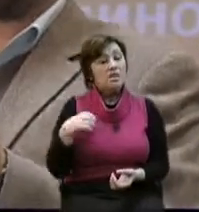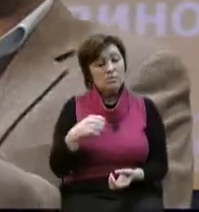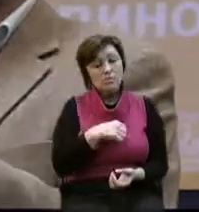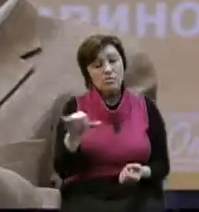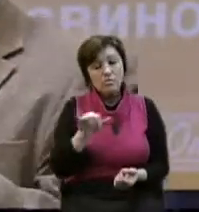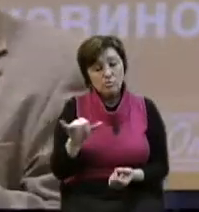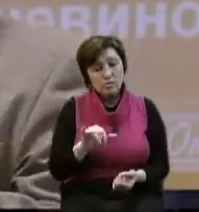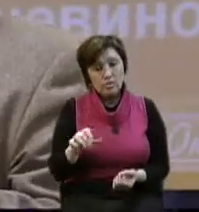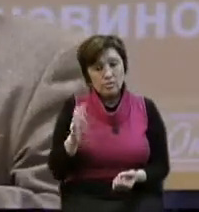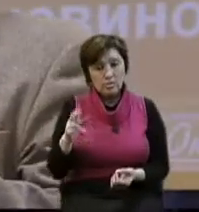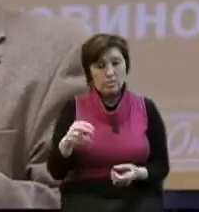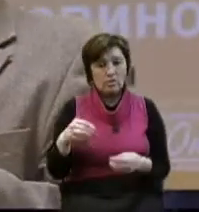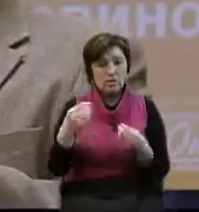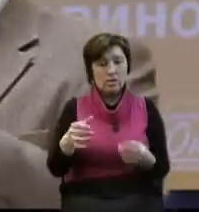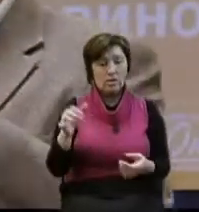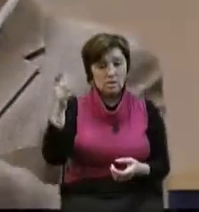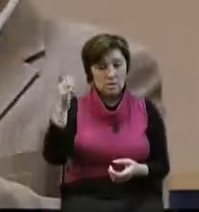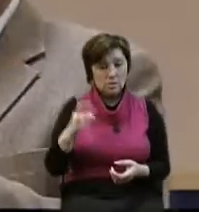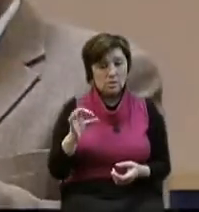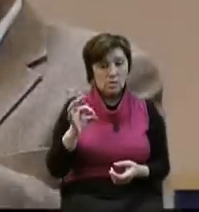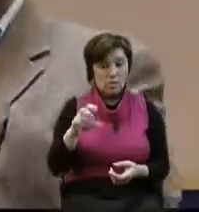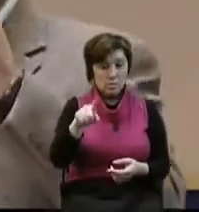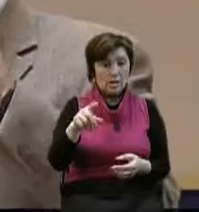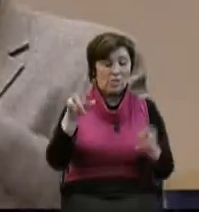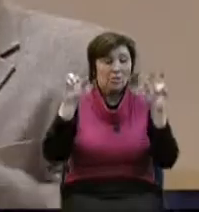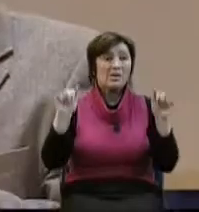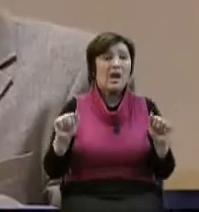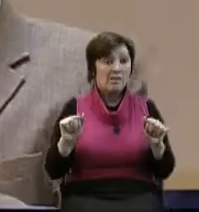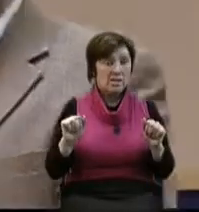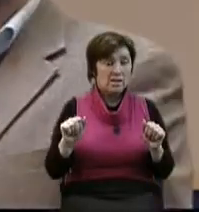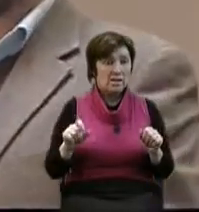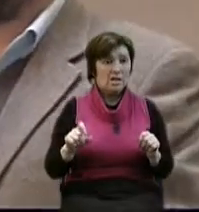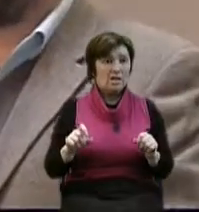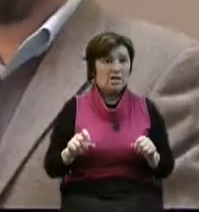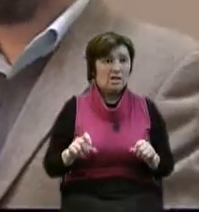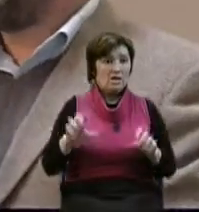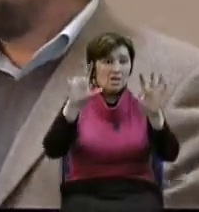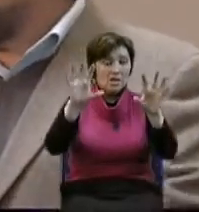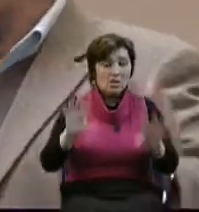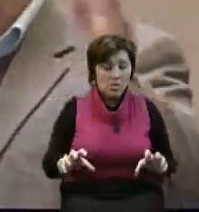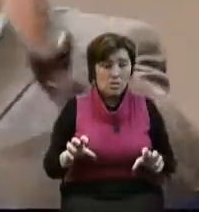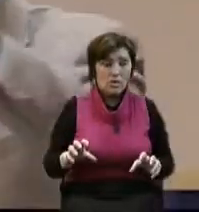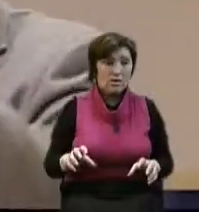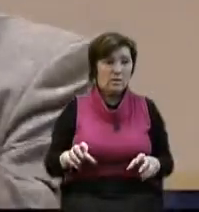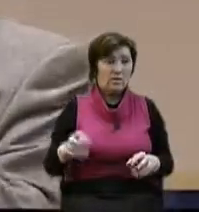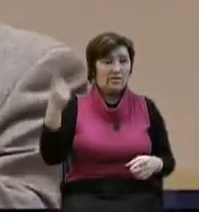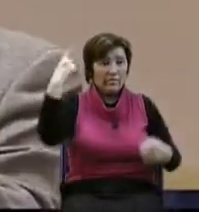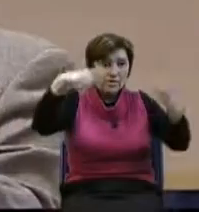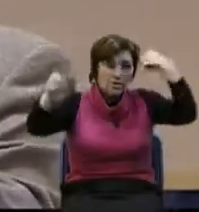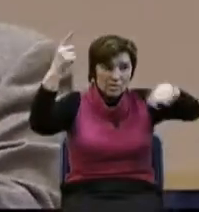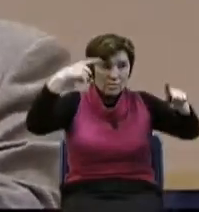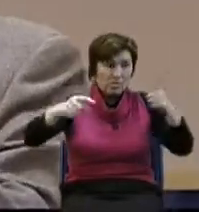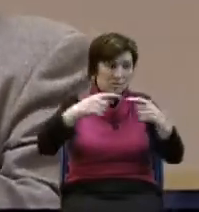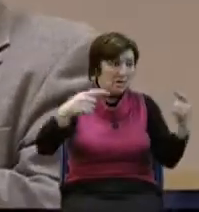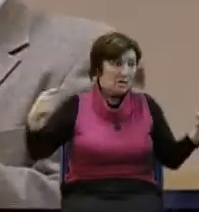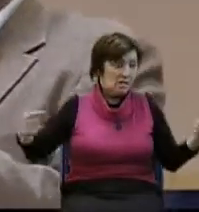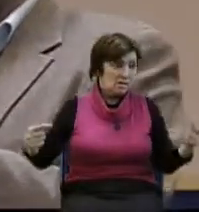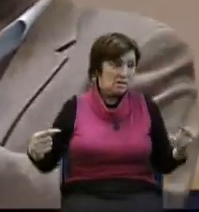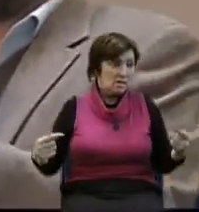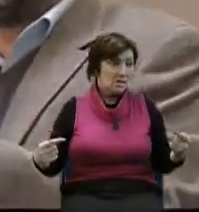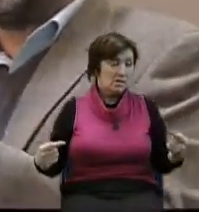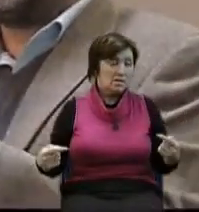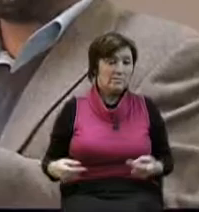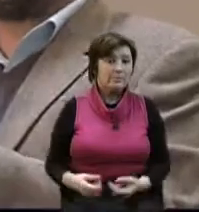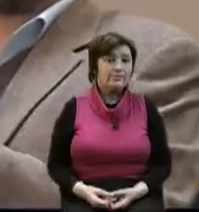установил Господь, а их правила и постановления, которые были нагромождены на этот день. И по сути